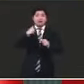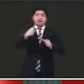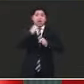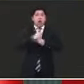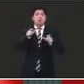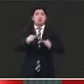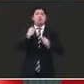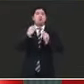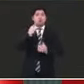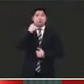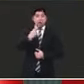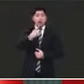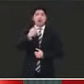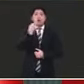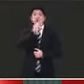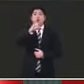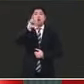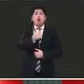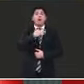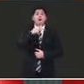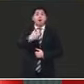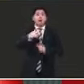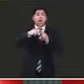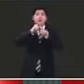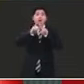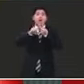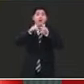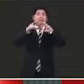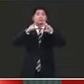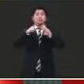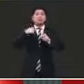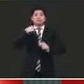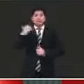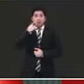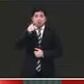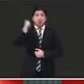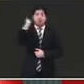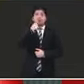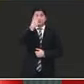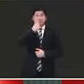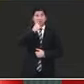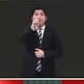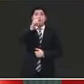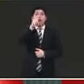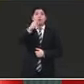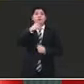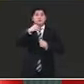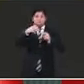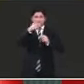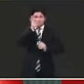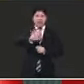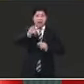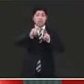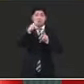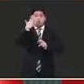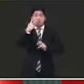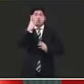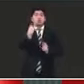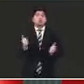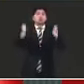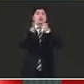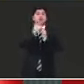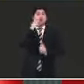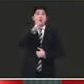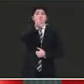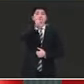kritik öneme sahip tanapın kapasitesini yıllık 16 milyar metreküpten 2 kat artışla